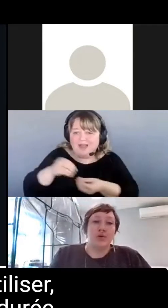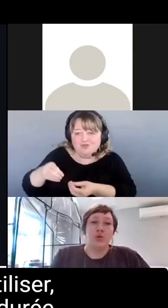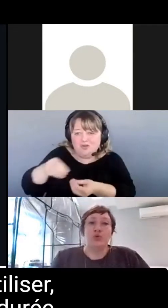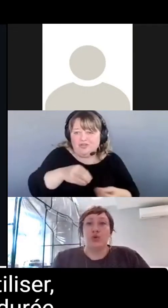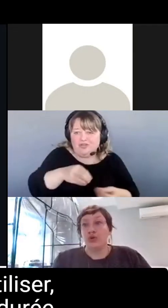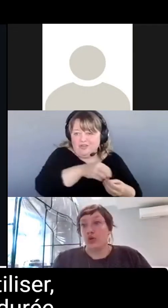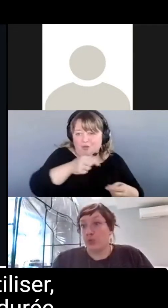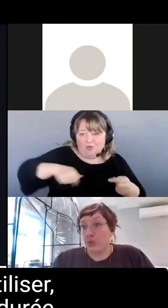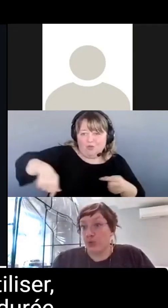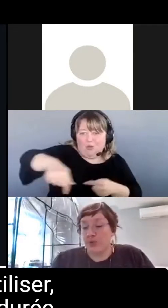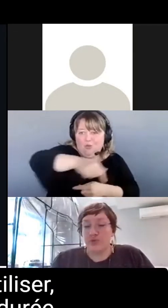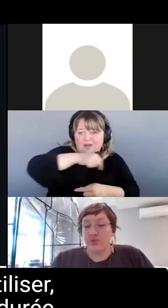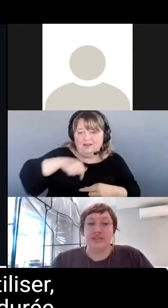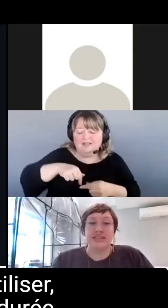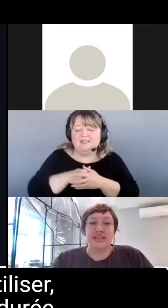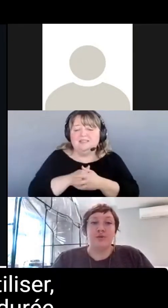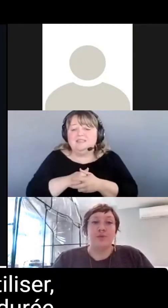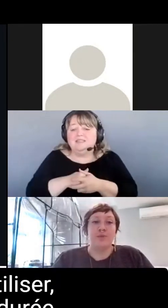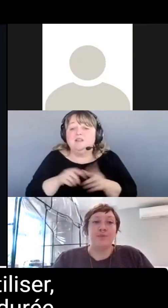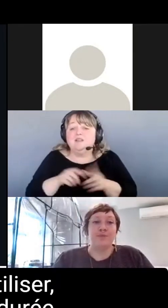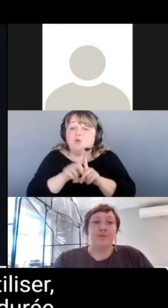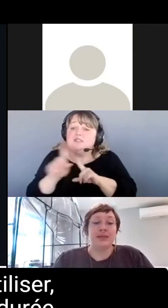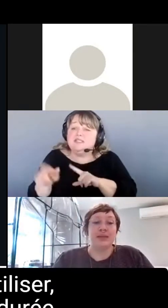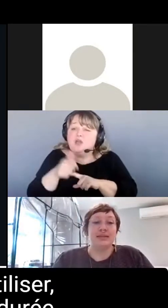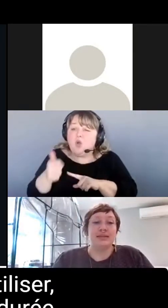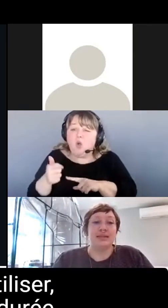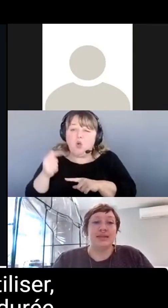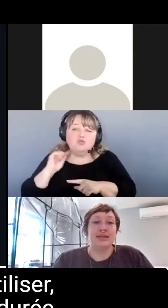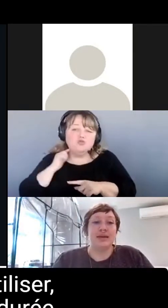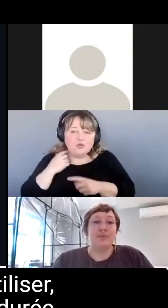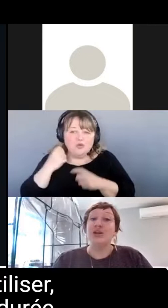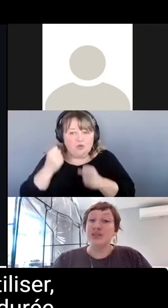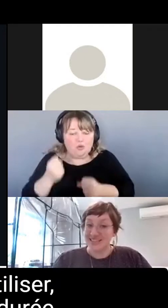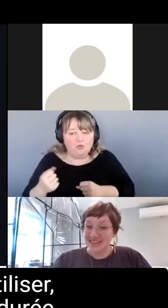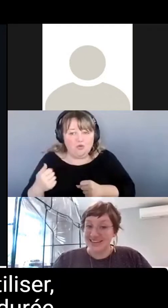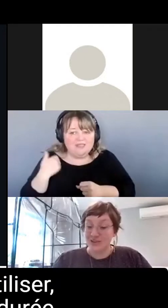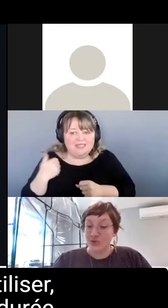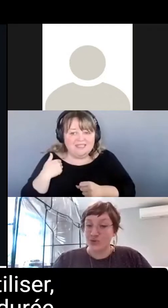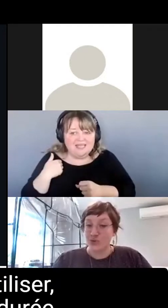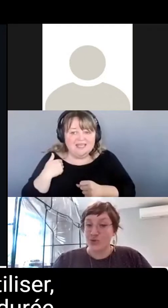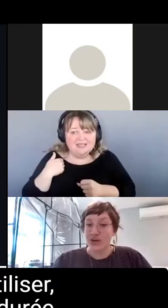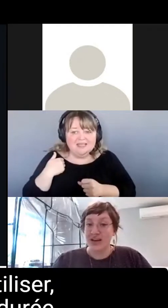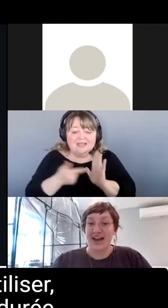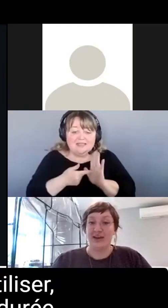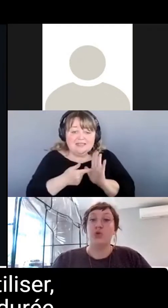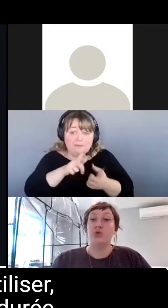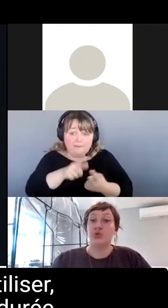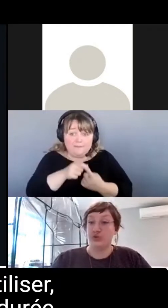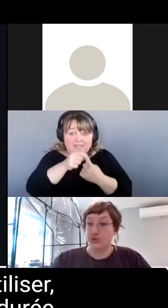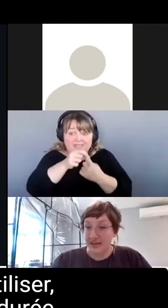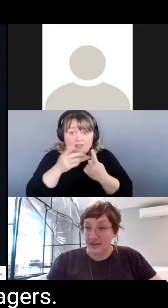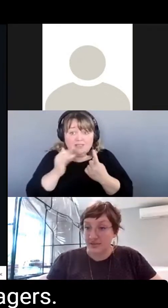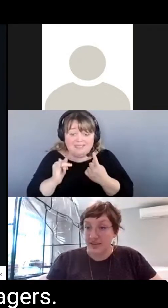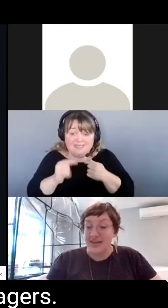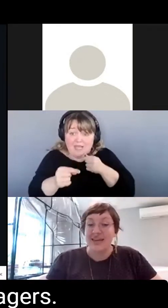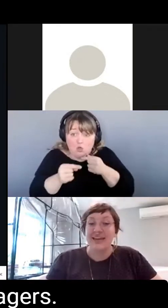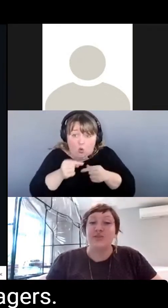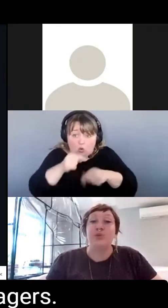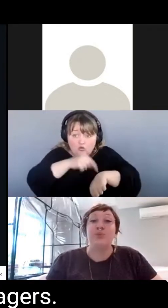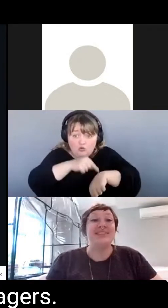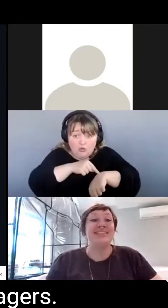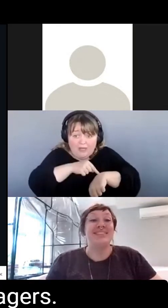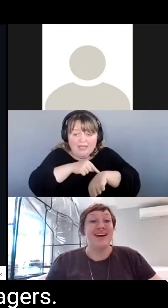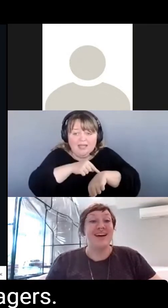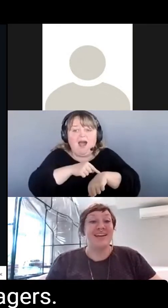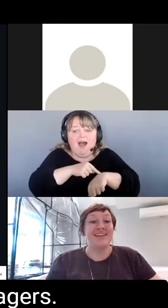Puis, il y a un autre truc qu'on peut utiliser, c'est prioriser les cultures à courte durée et